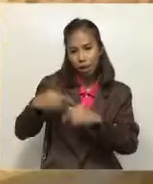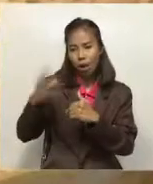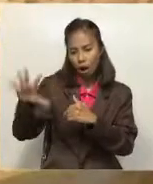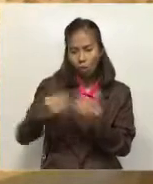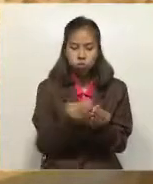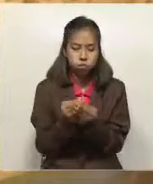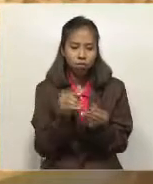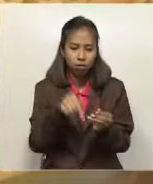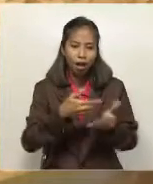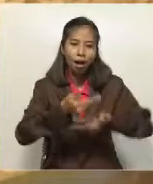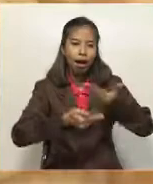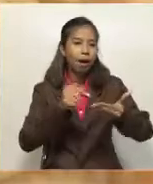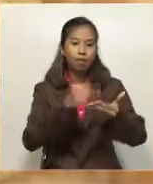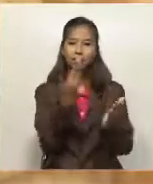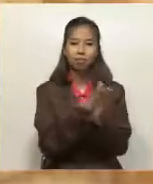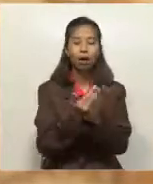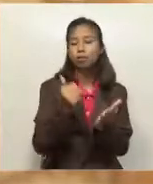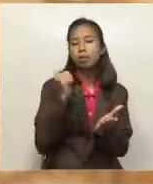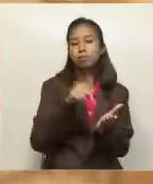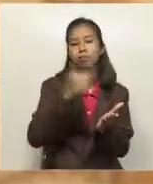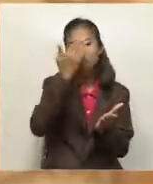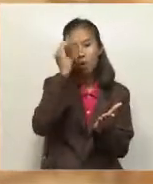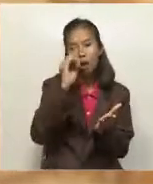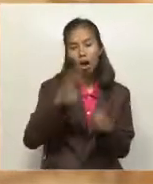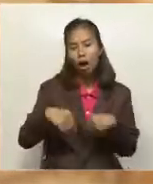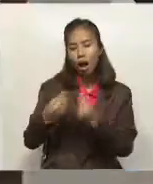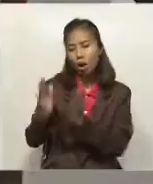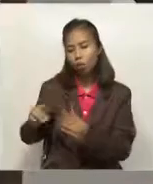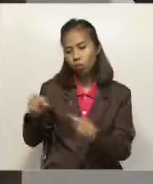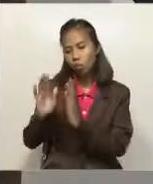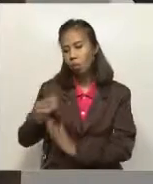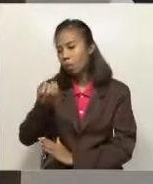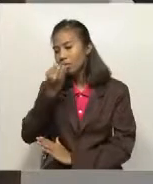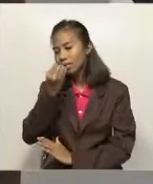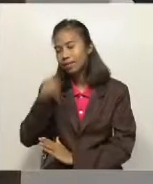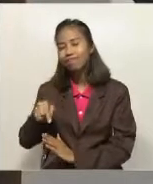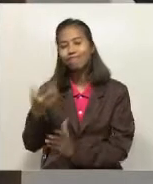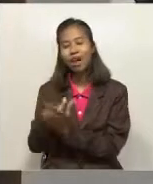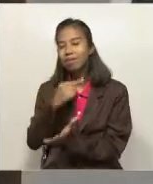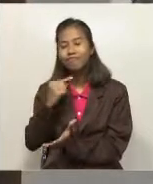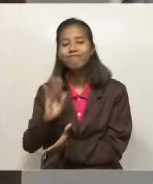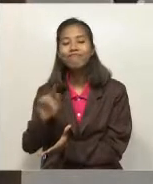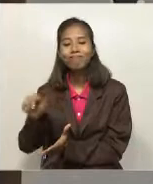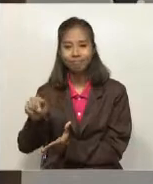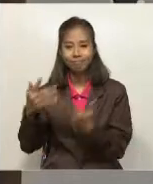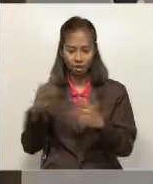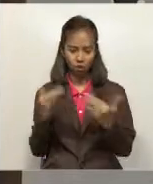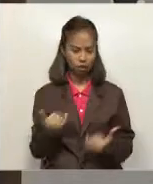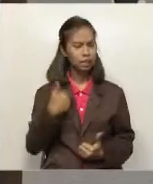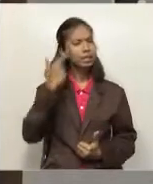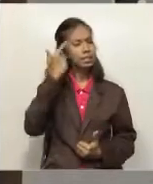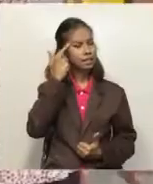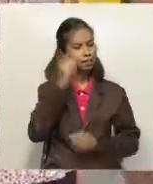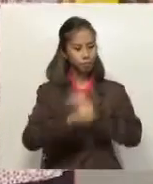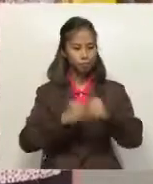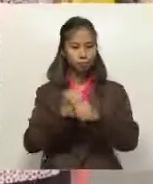ารเจในราคาเท่าเดิมนะคะเพื่อที่จะคืนกำไรให้กับผู้ทานอาหารเจและก็คาดว่าปีนี้ยังคงมีคนนิยมรับประทานอาหารเจ